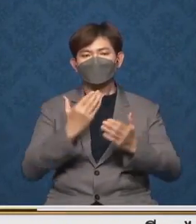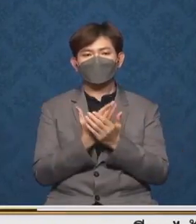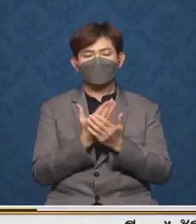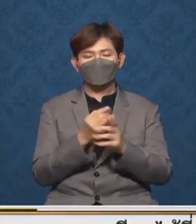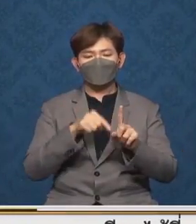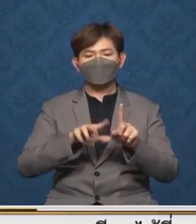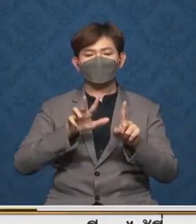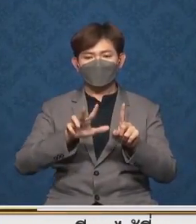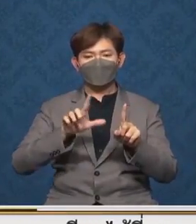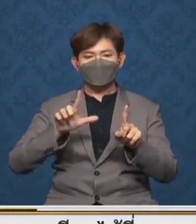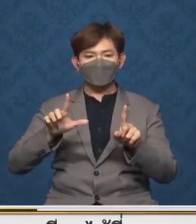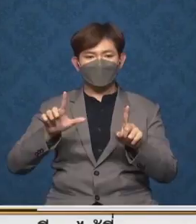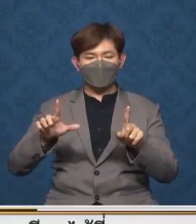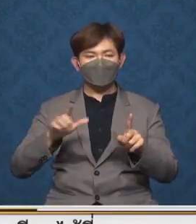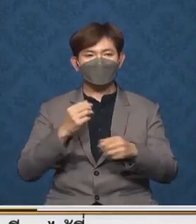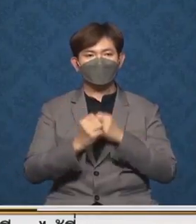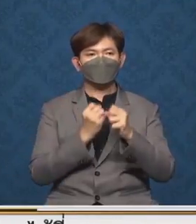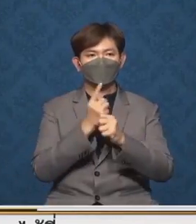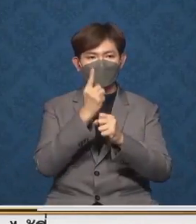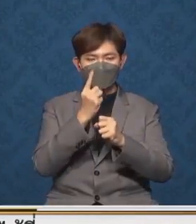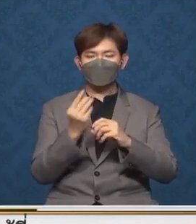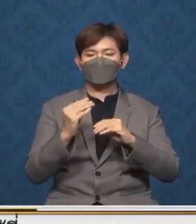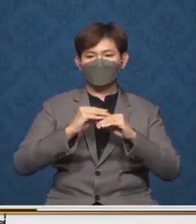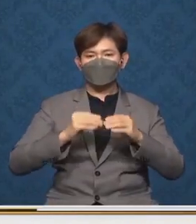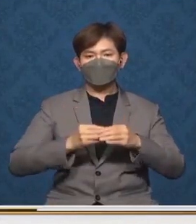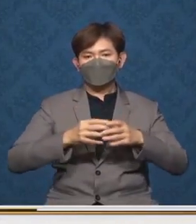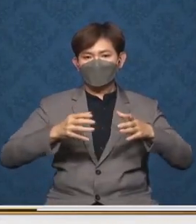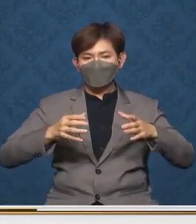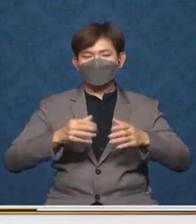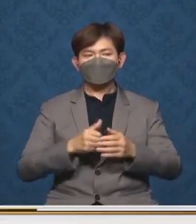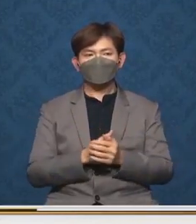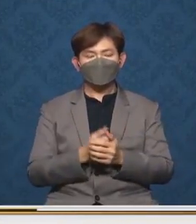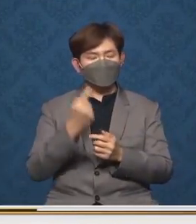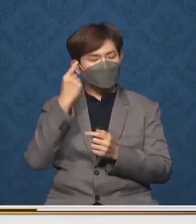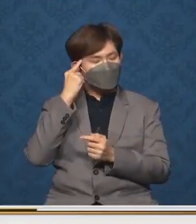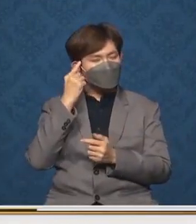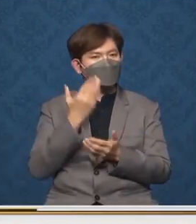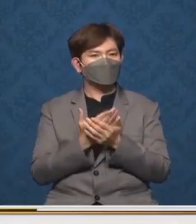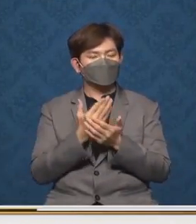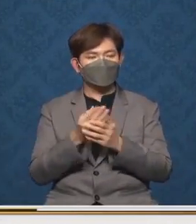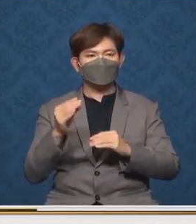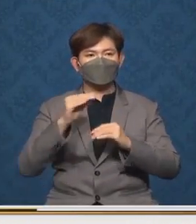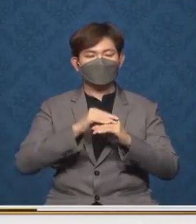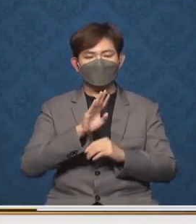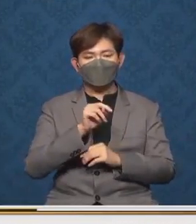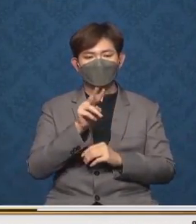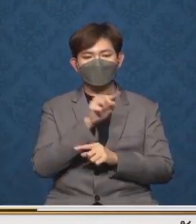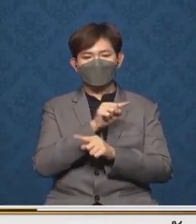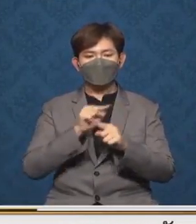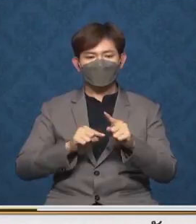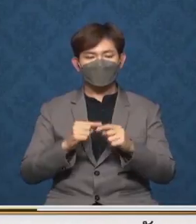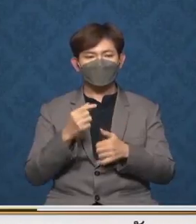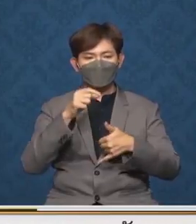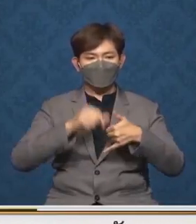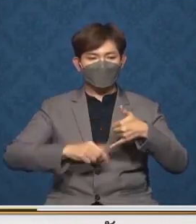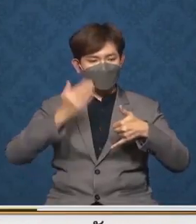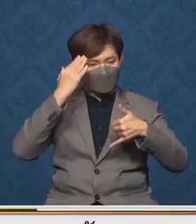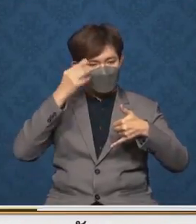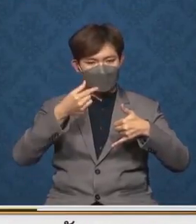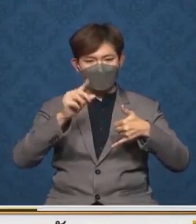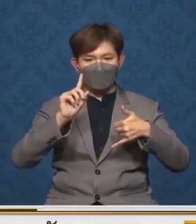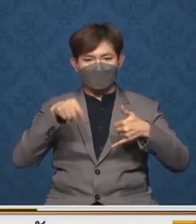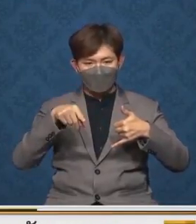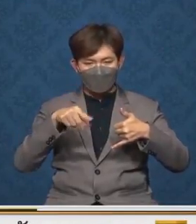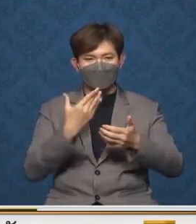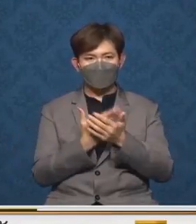ล้านล้านบาทต่อปีให้มากยิ่งขึ้นโดยคาดว่าจะสร้างมูลค่า 42% ต่อ GDP และสร้างการ